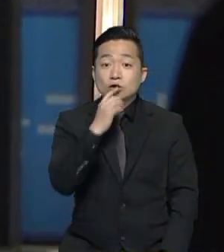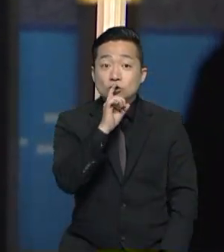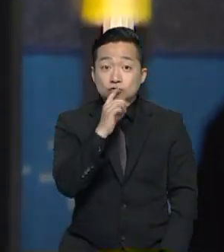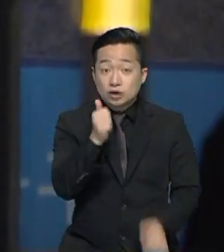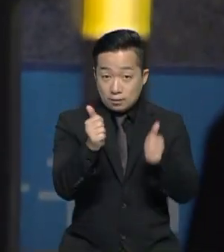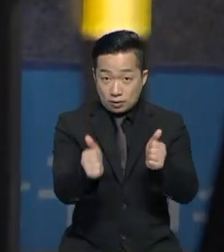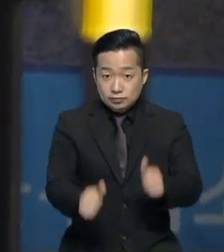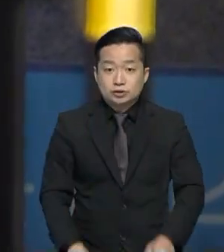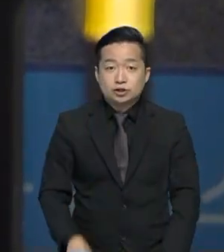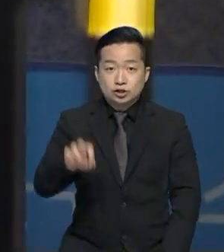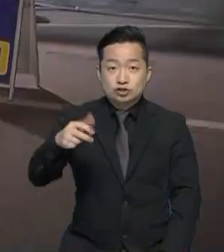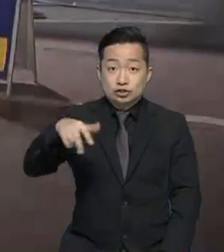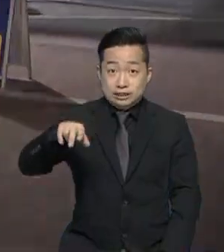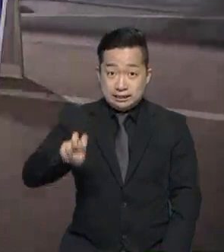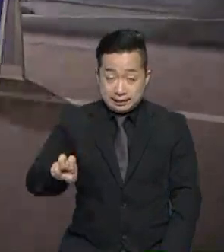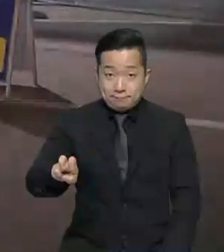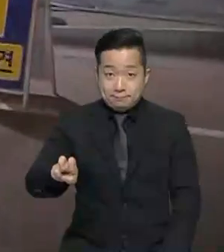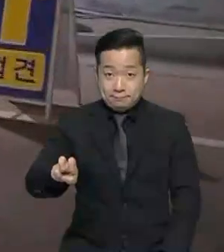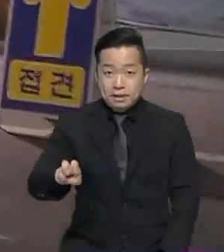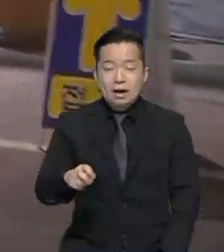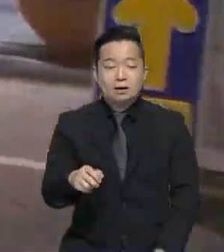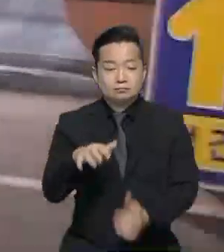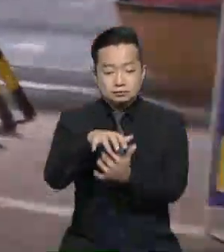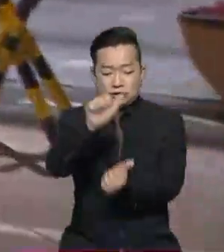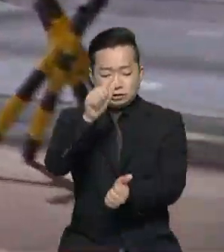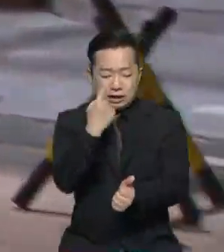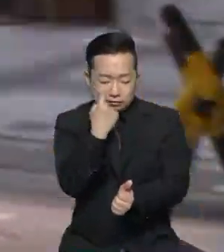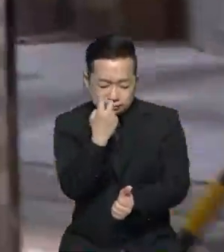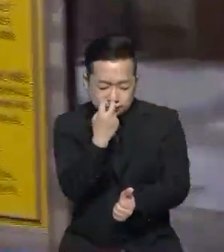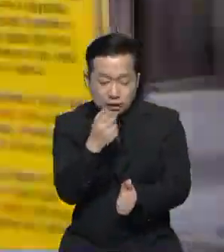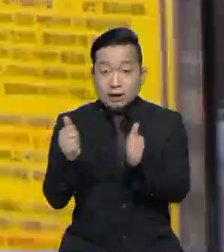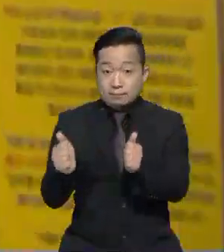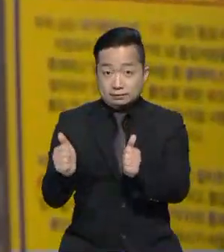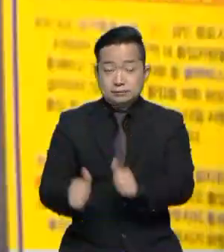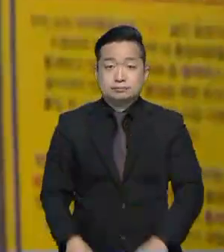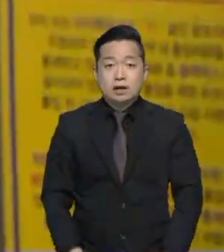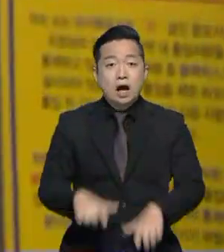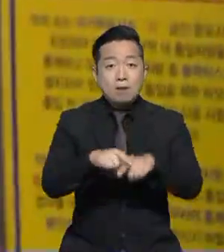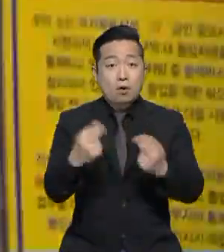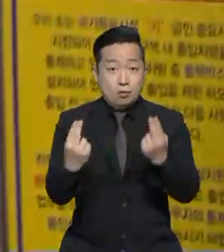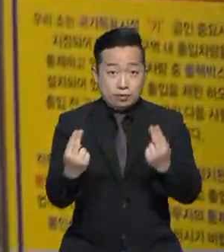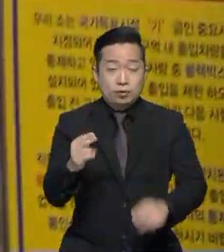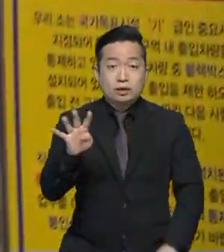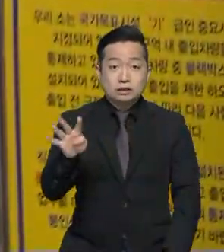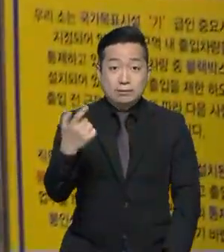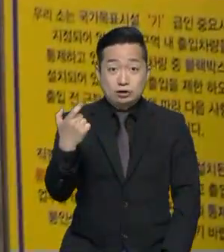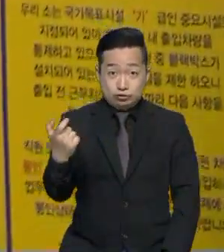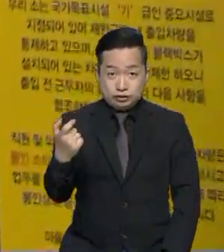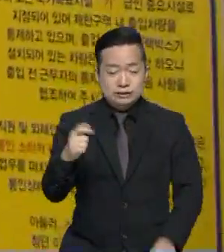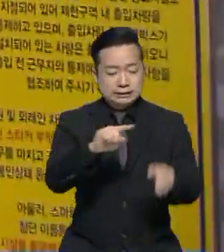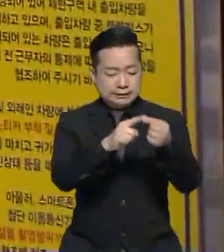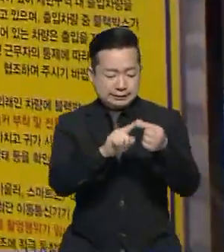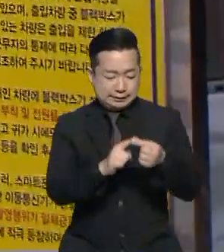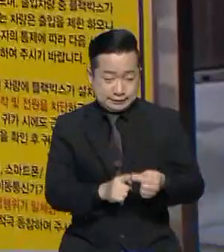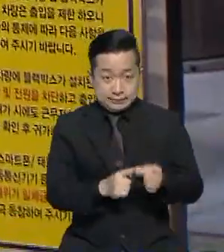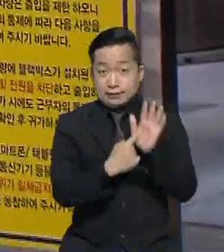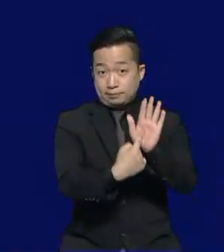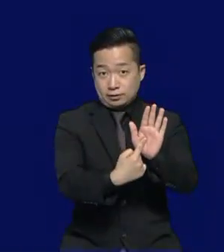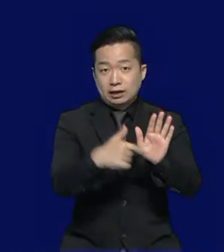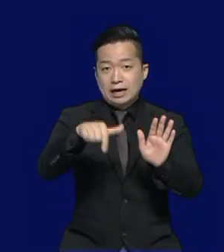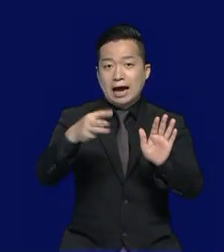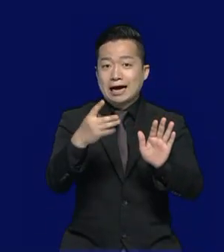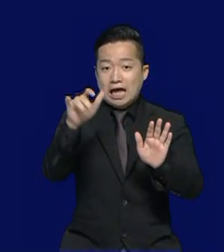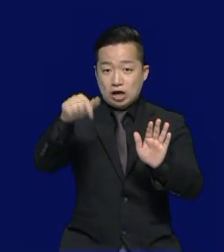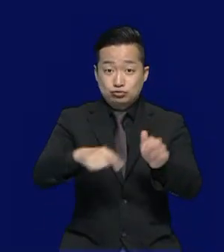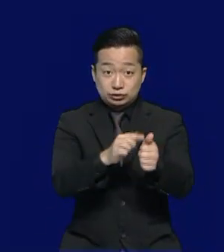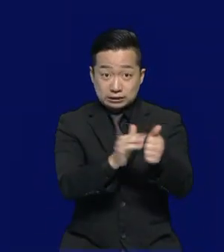서울중앙지법 윤재남 영장전담 부장판사는 평소보다 긴 436자 분량 기각사유를 통해 강래구 씨가